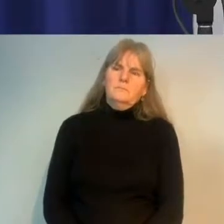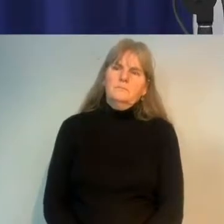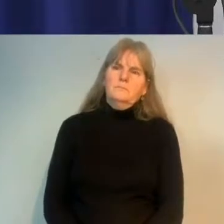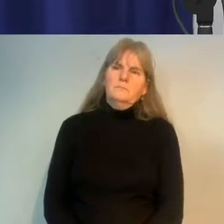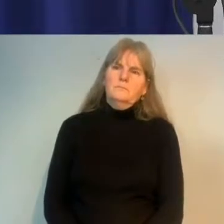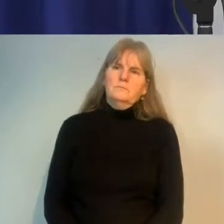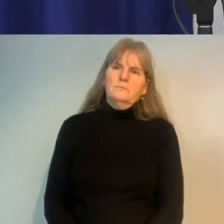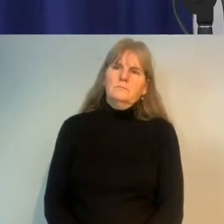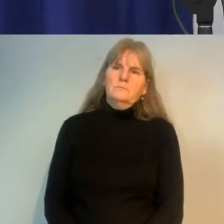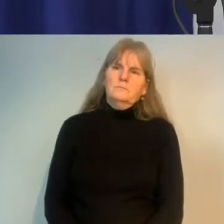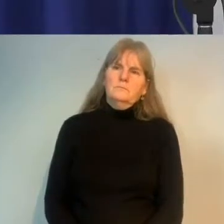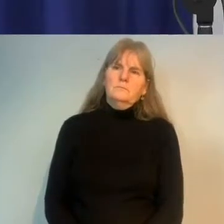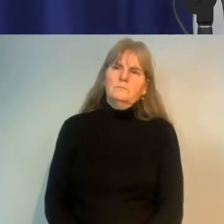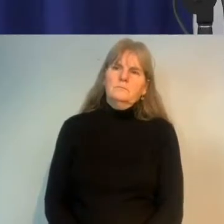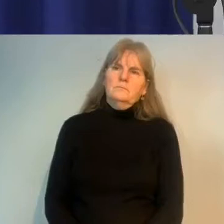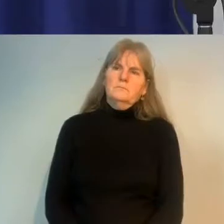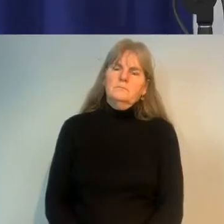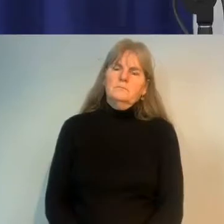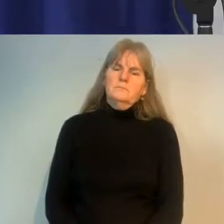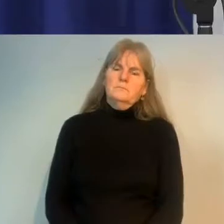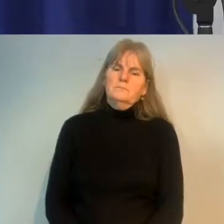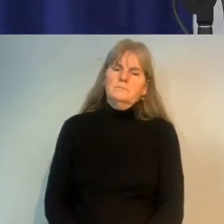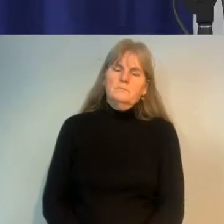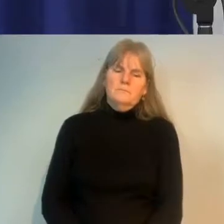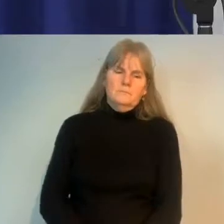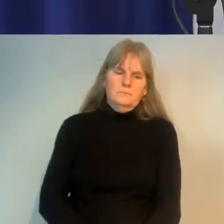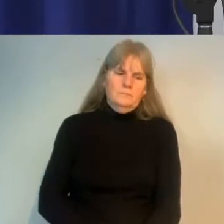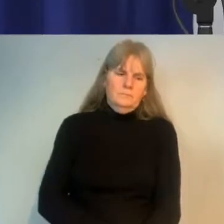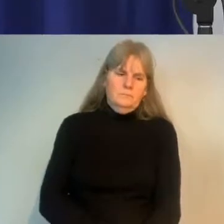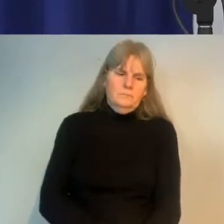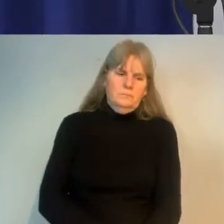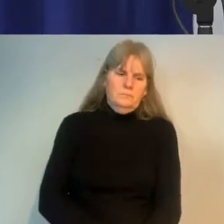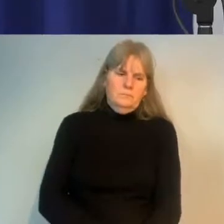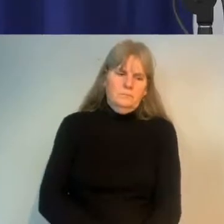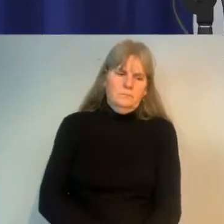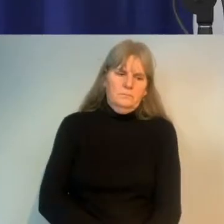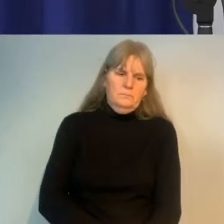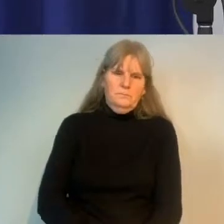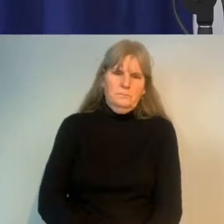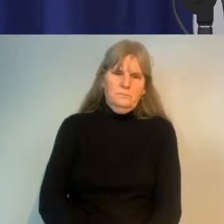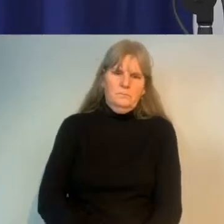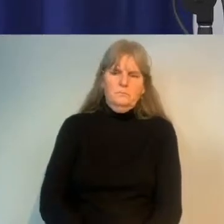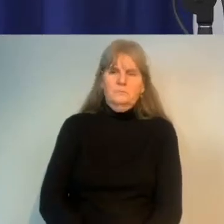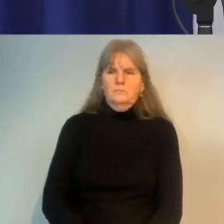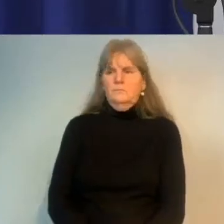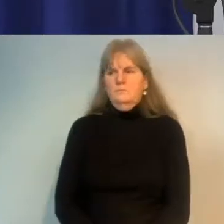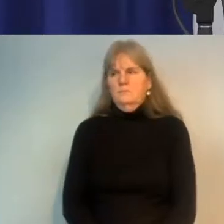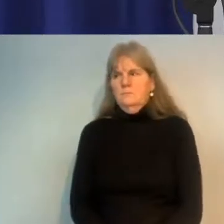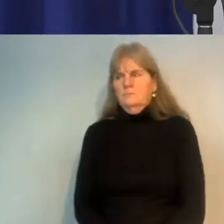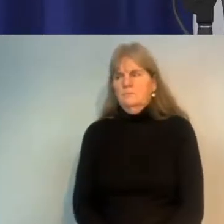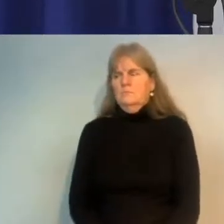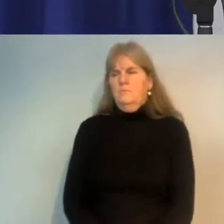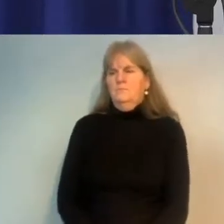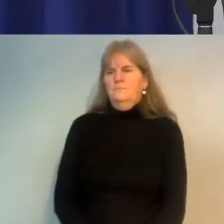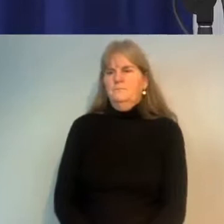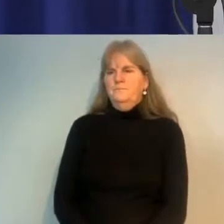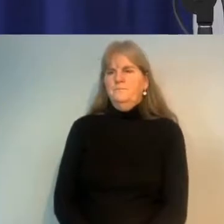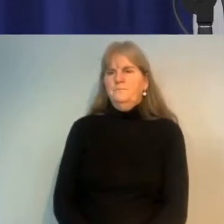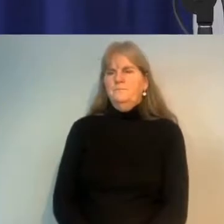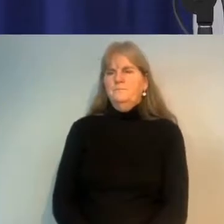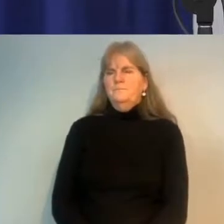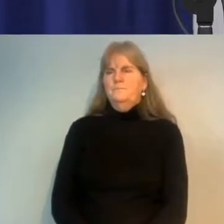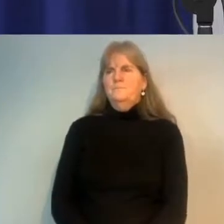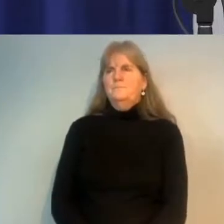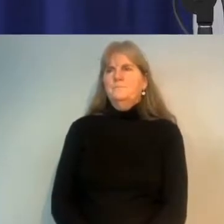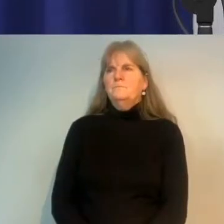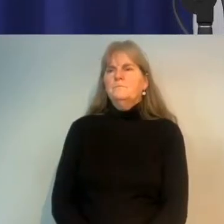aller aux options virtuelles à cause des choses qui ne sont pas